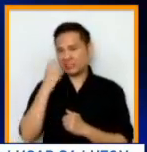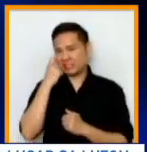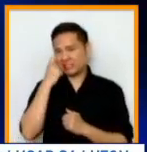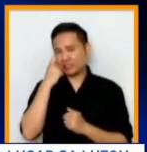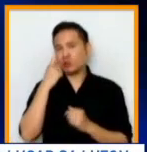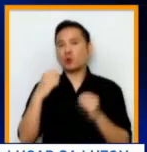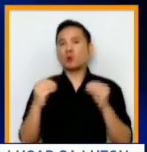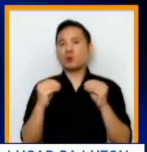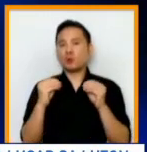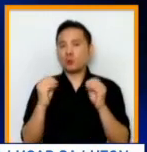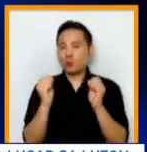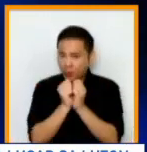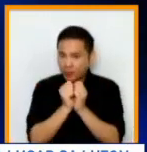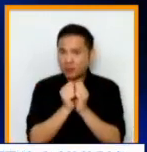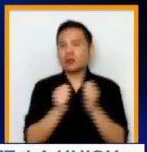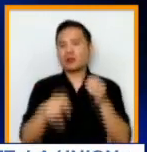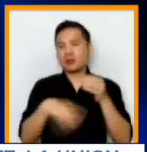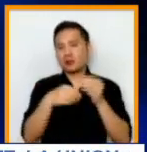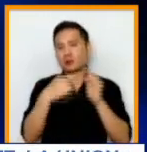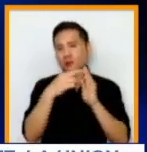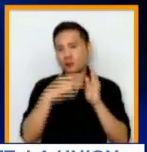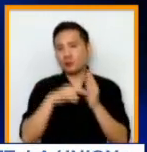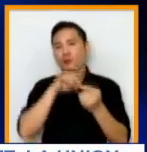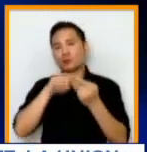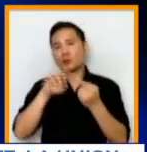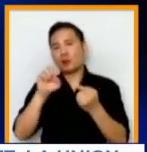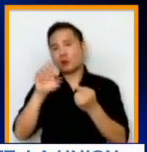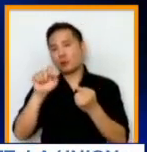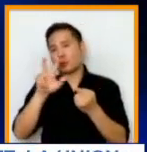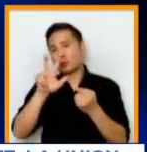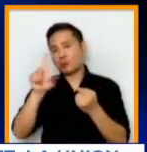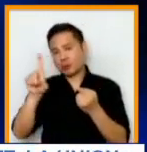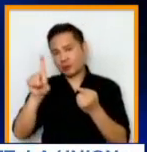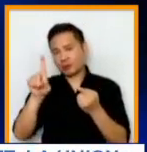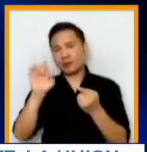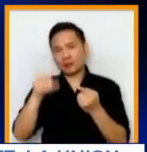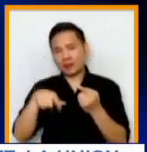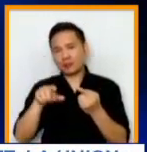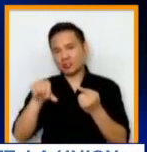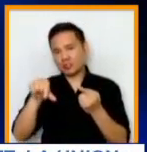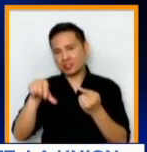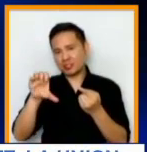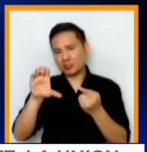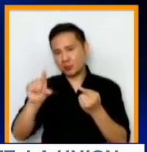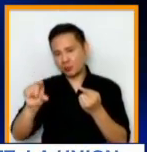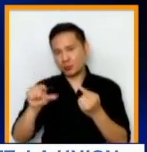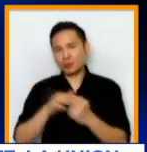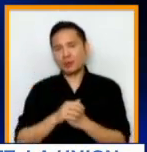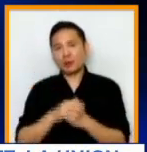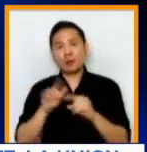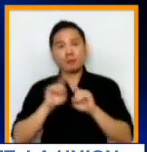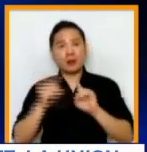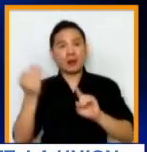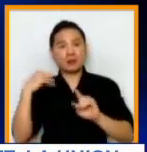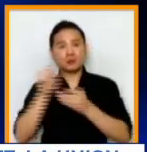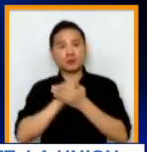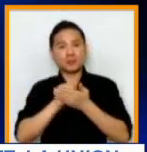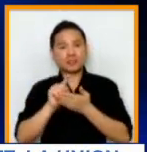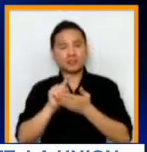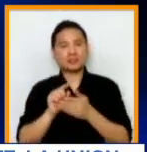will last until October 31, yung classification na yon. But since last week, we already received